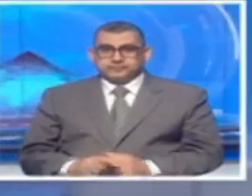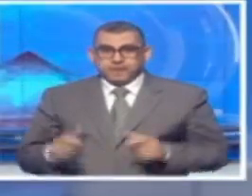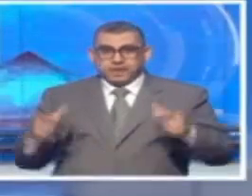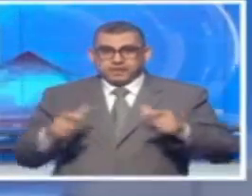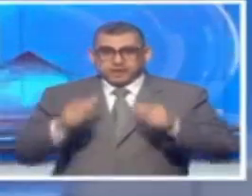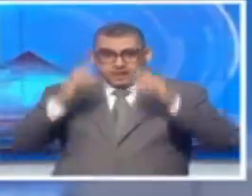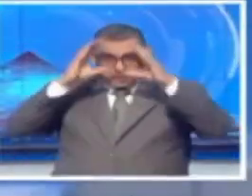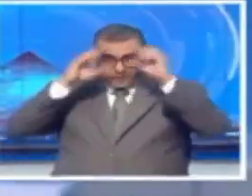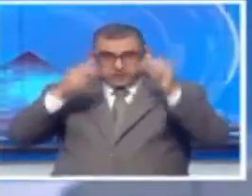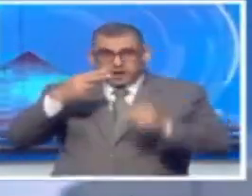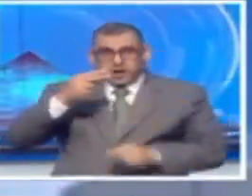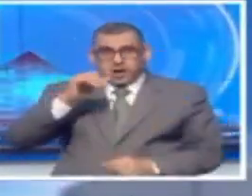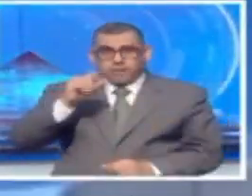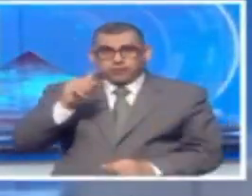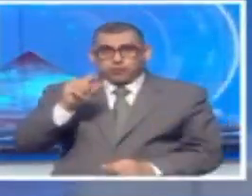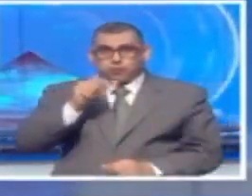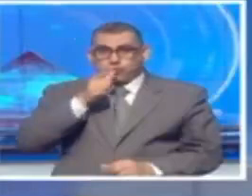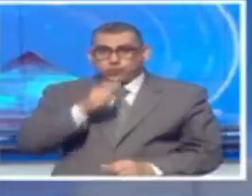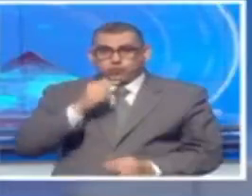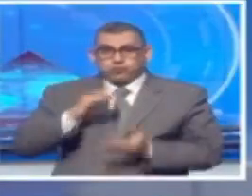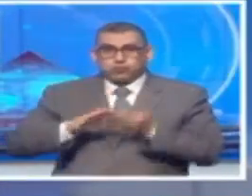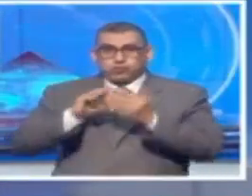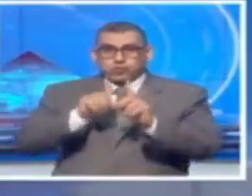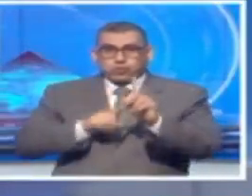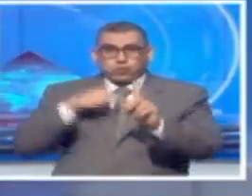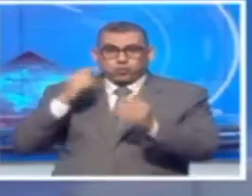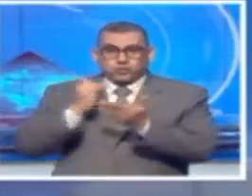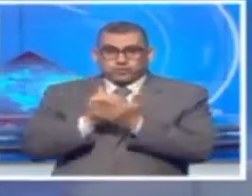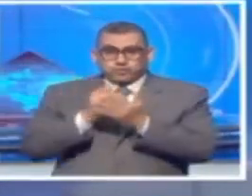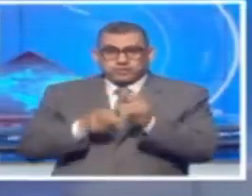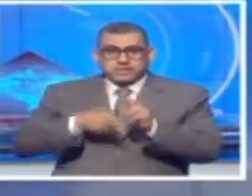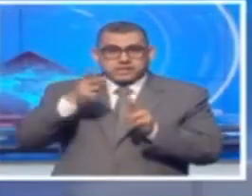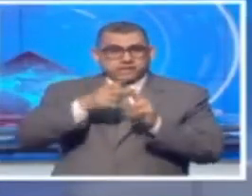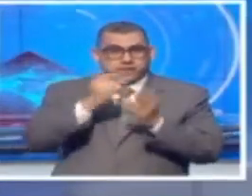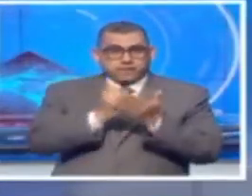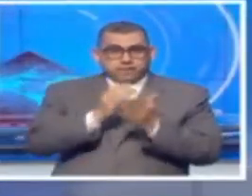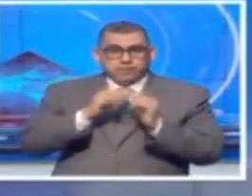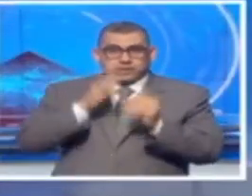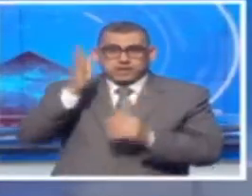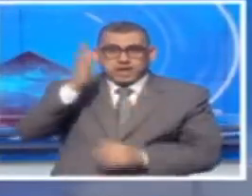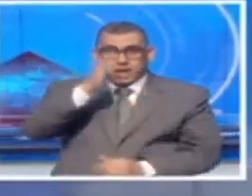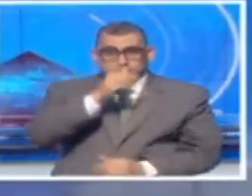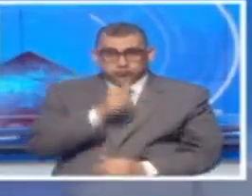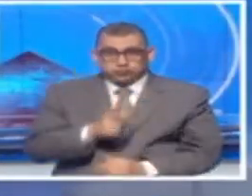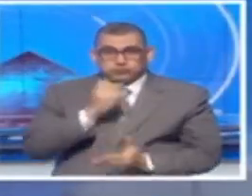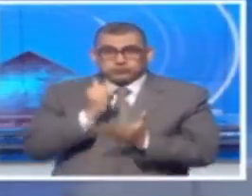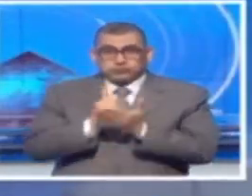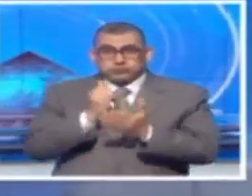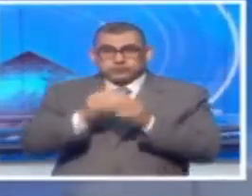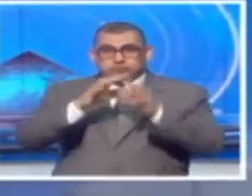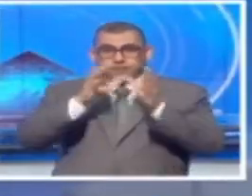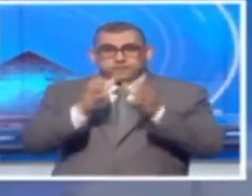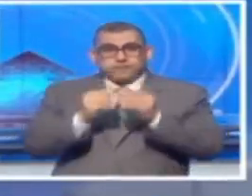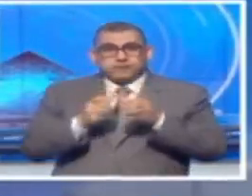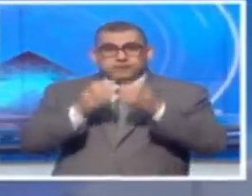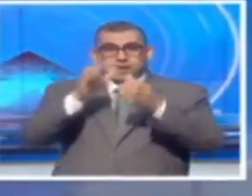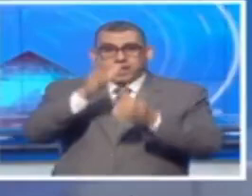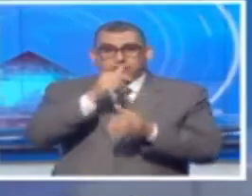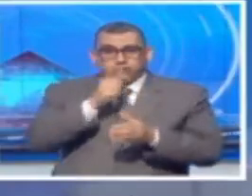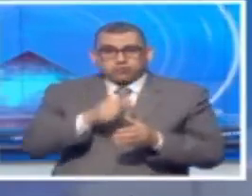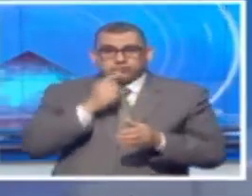عقد السفير عمرو عباس مساعد وزير الدولة للهجرة والشؤون المصريين بالخارج لشؤون الجاليات